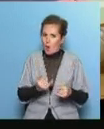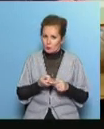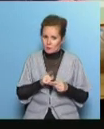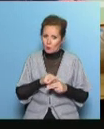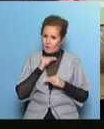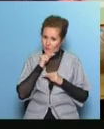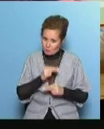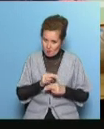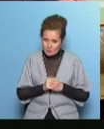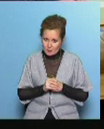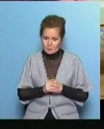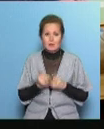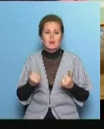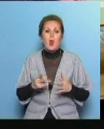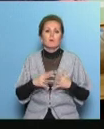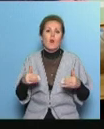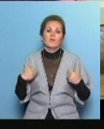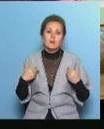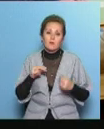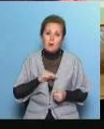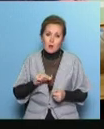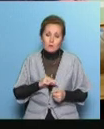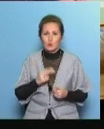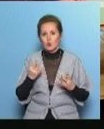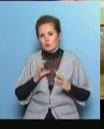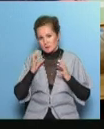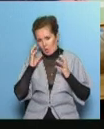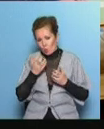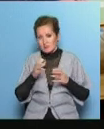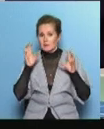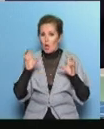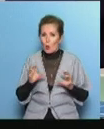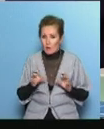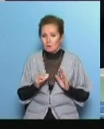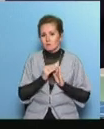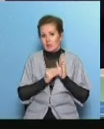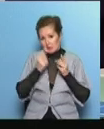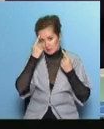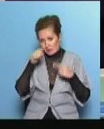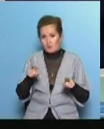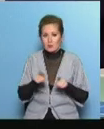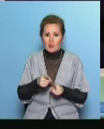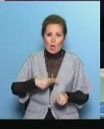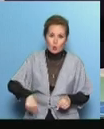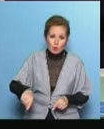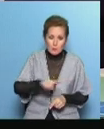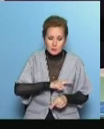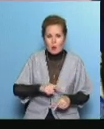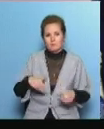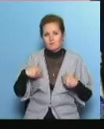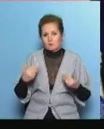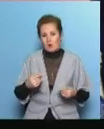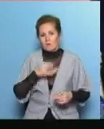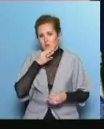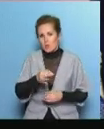вниманию. Для более эффективной работы нужны серьезные законодательные инициативы. Так, на круглом столе высказали предложение